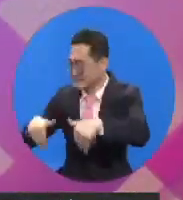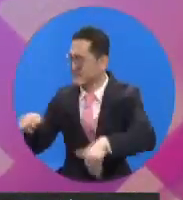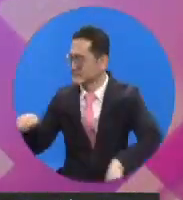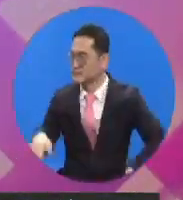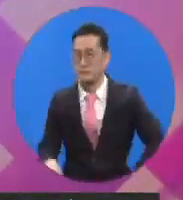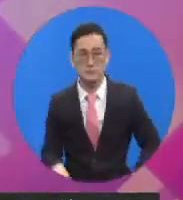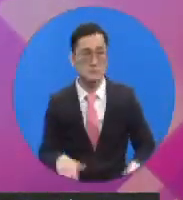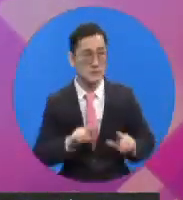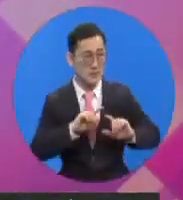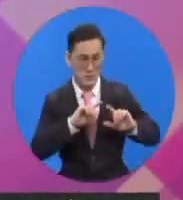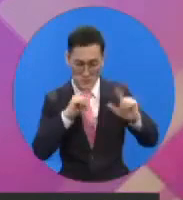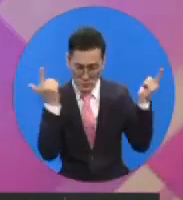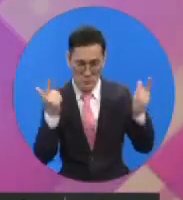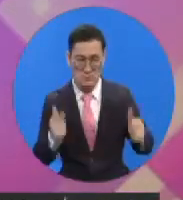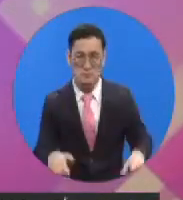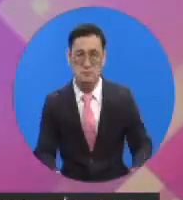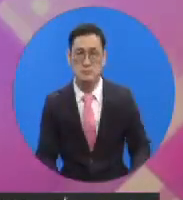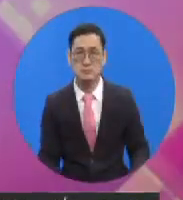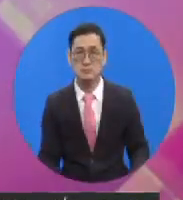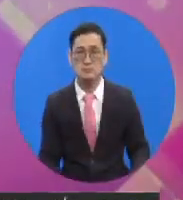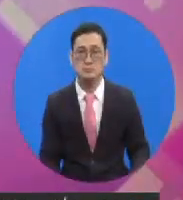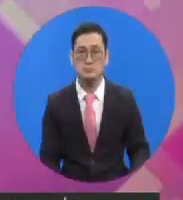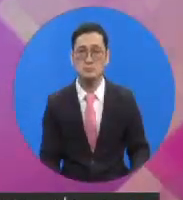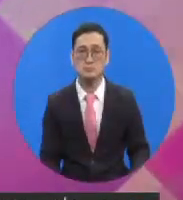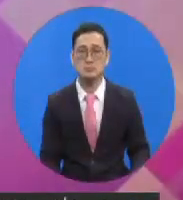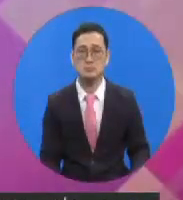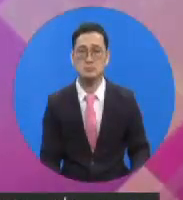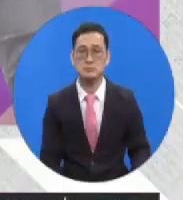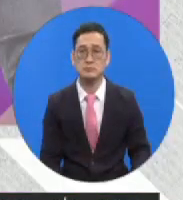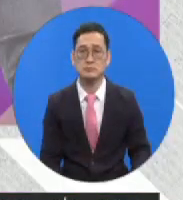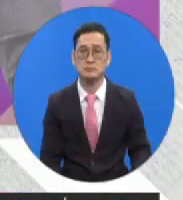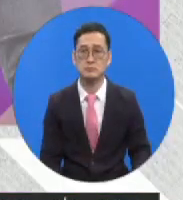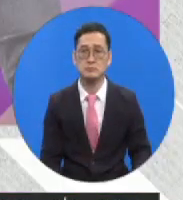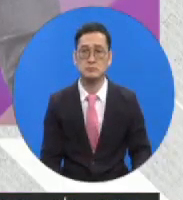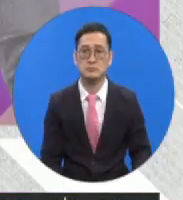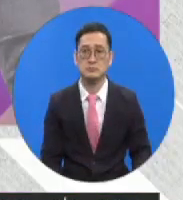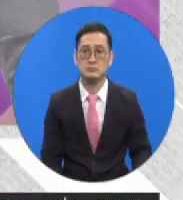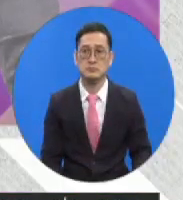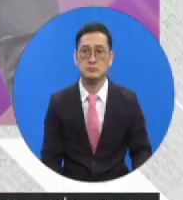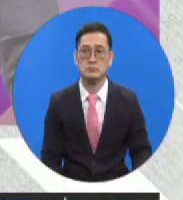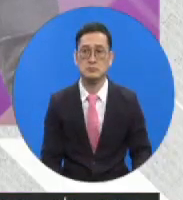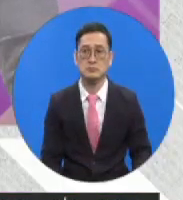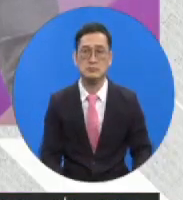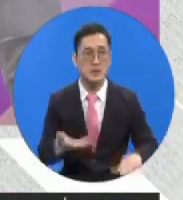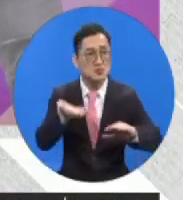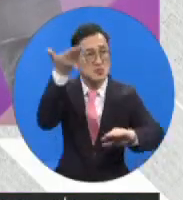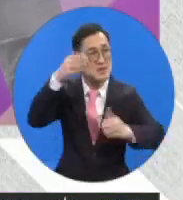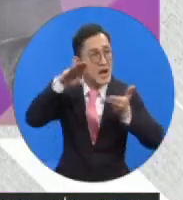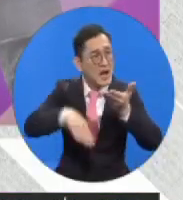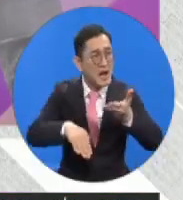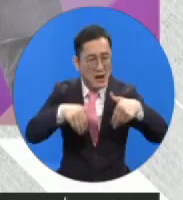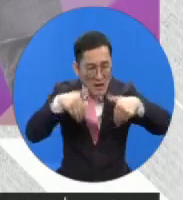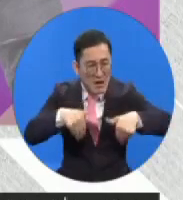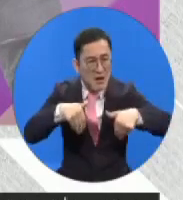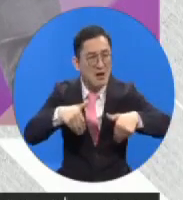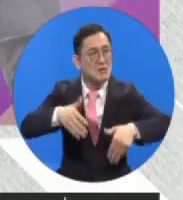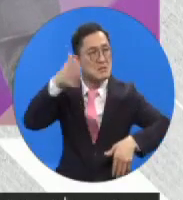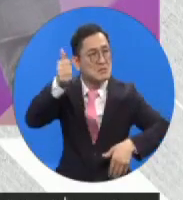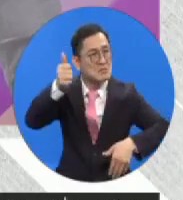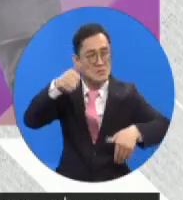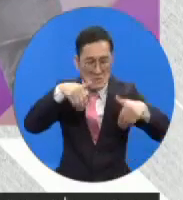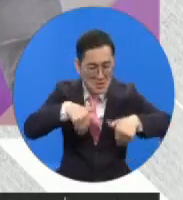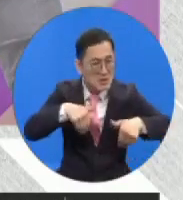윤 총장은 이것과 관련돼서 끝내 소신을 굽히지 않았어요 네. 상급자 하급자 관계가 아니다